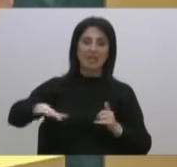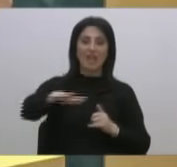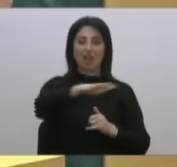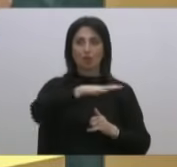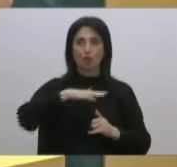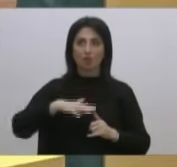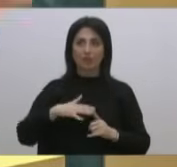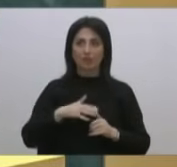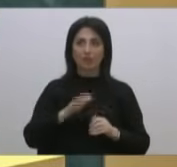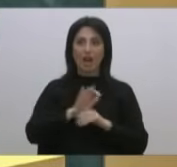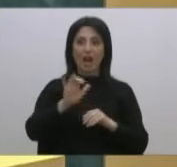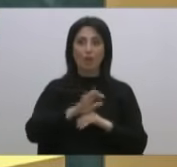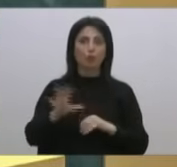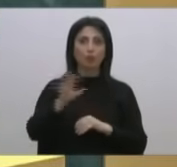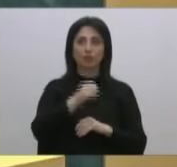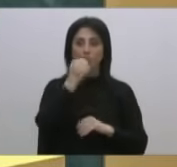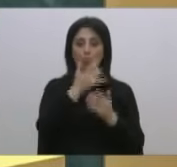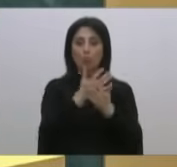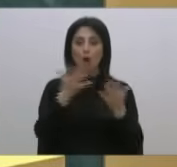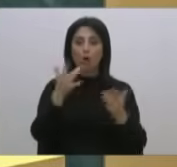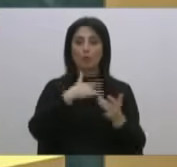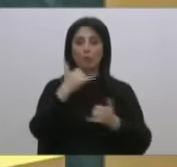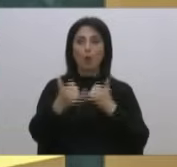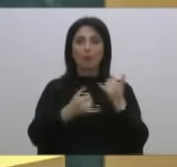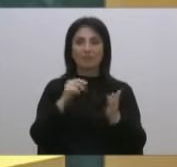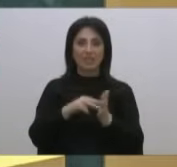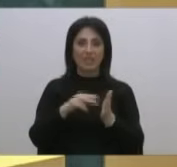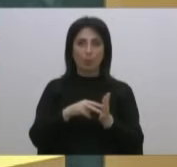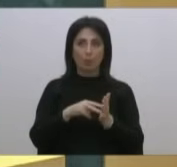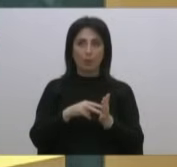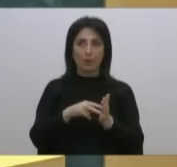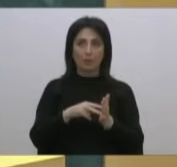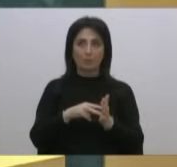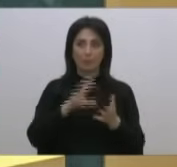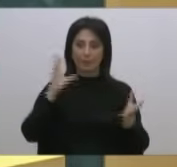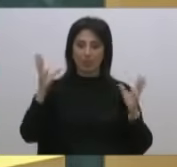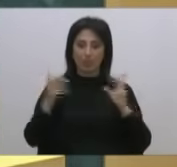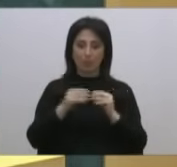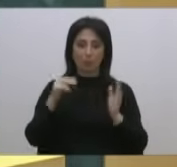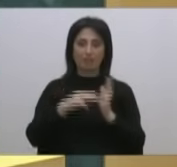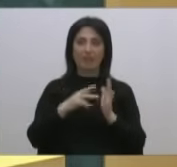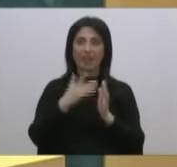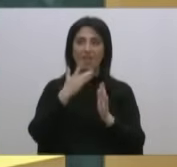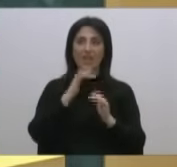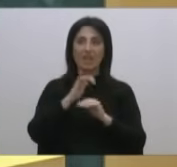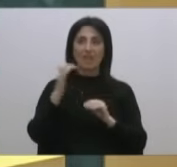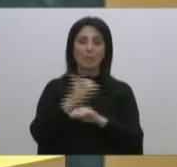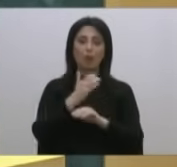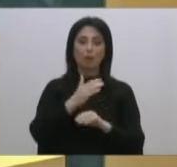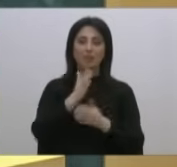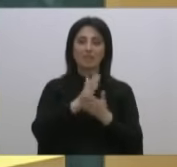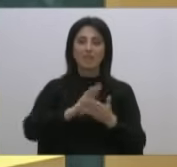ze, camușrebuli, huela, producti sa da, monsa hurobis, hirebule. Ceamul, hirebule, importis nații,